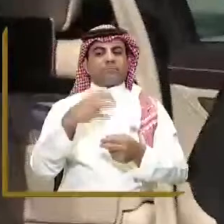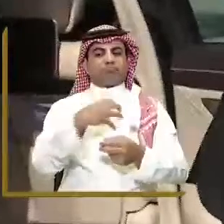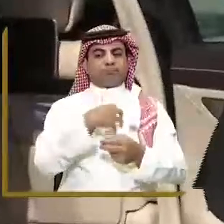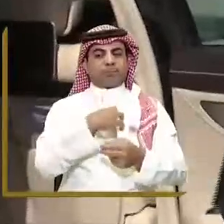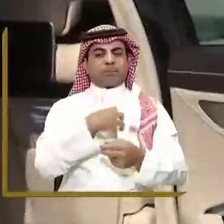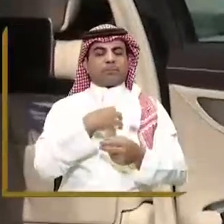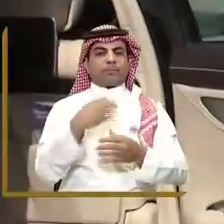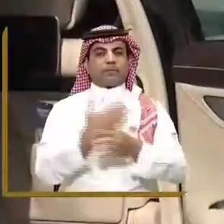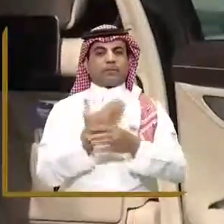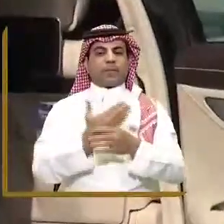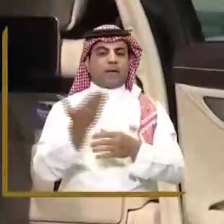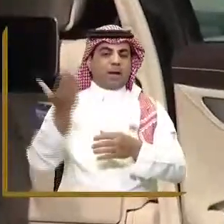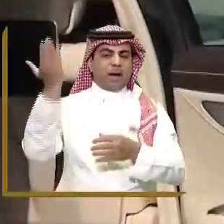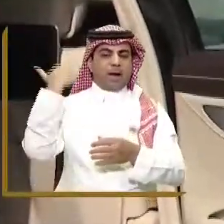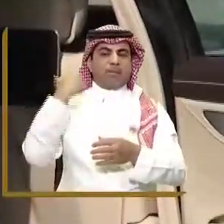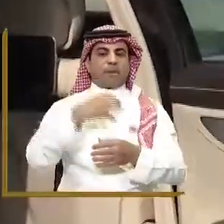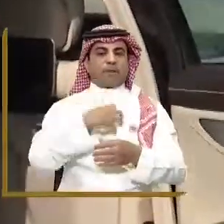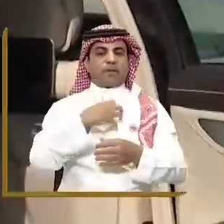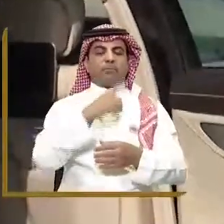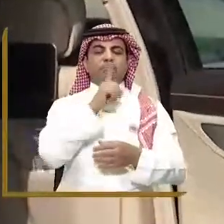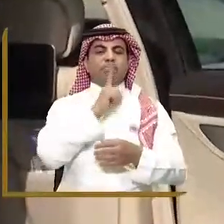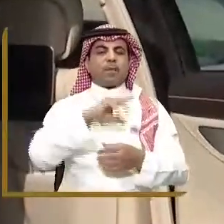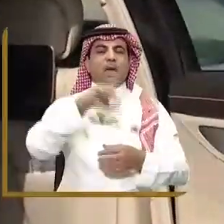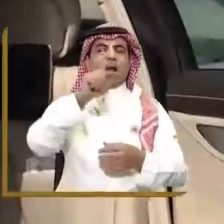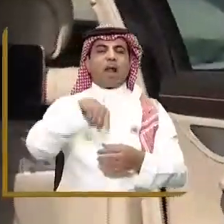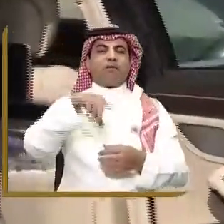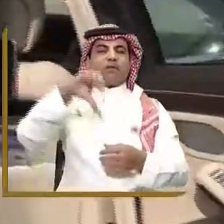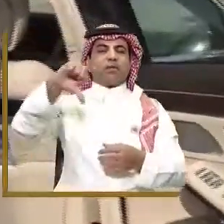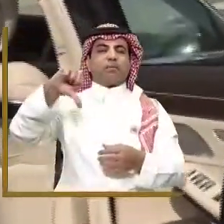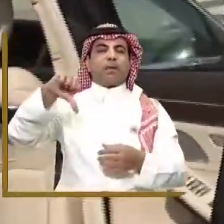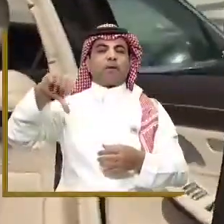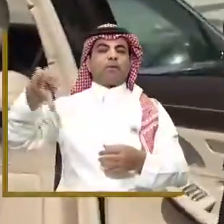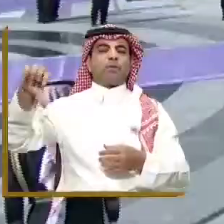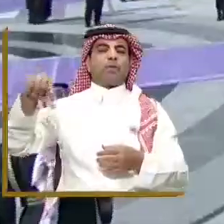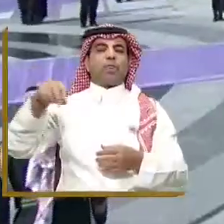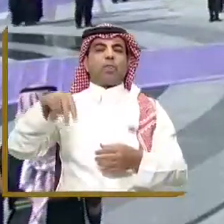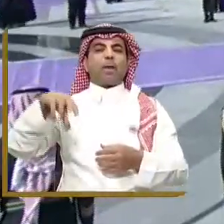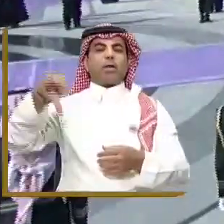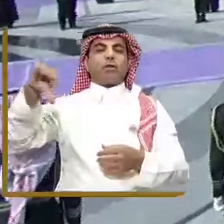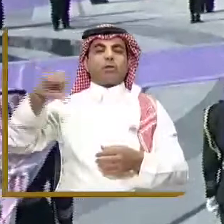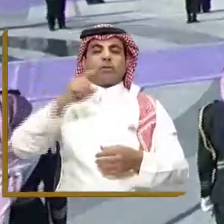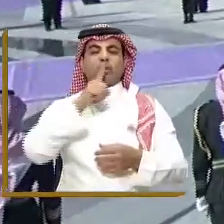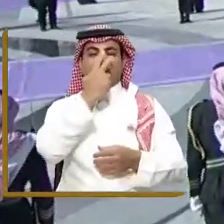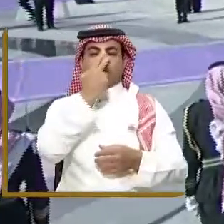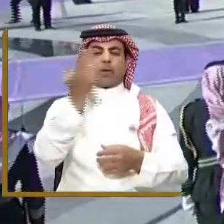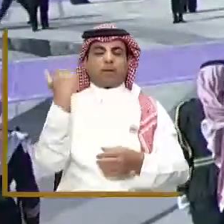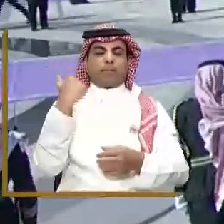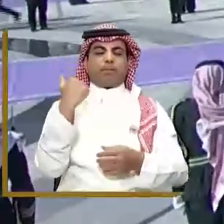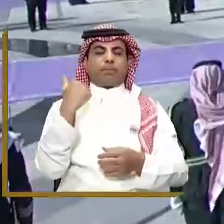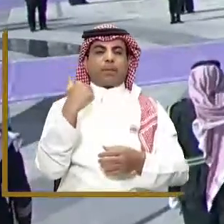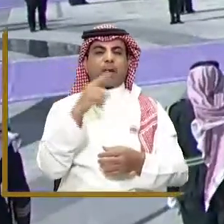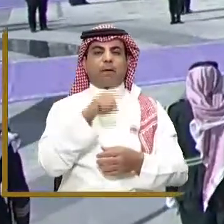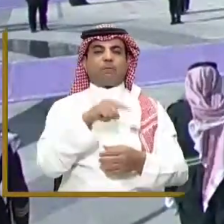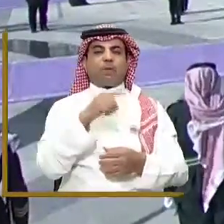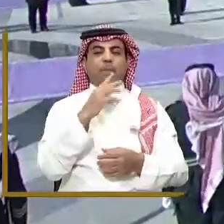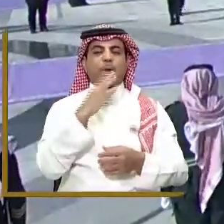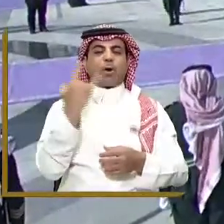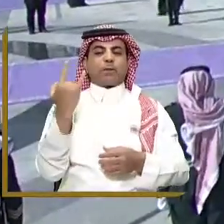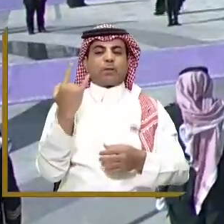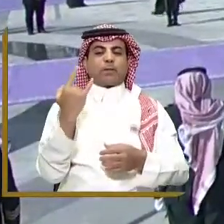أسفه إزاء الأحداث المأساوية التي وقعت في مملكة تايلاند في الفترة ما بين عام